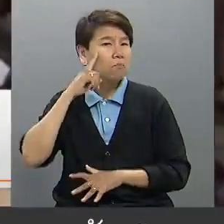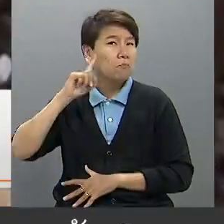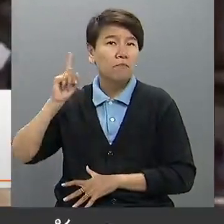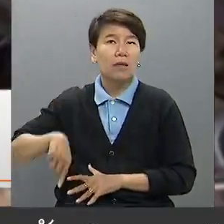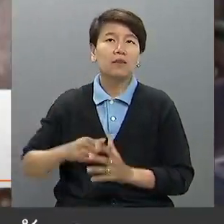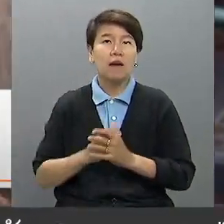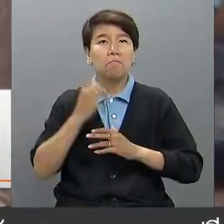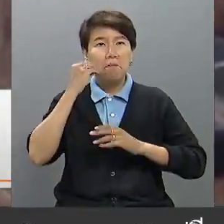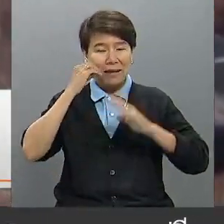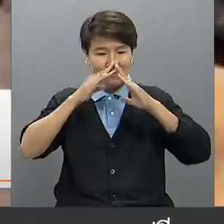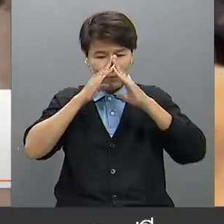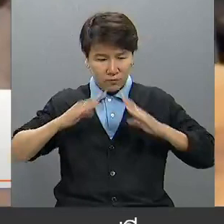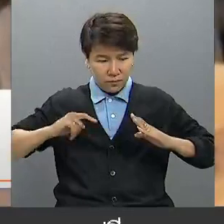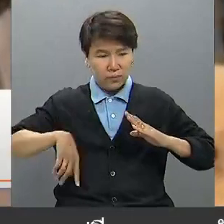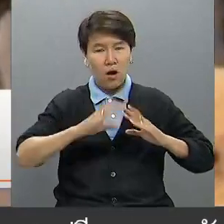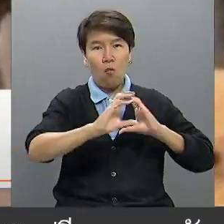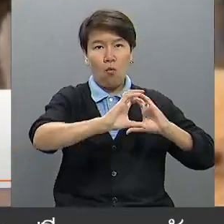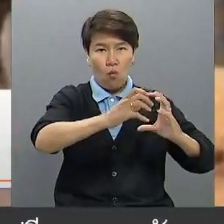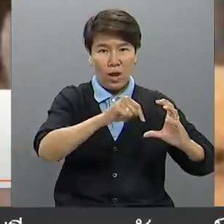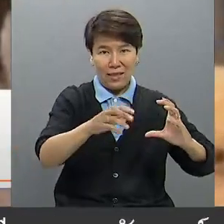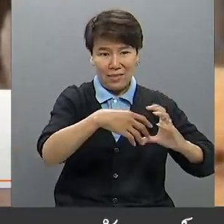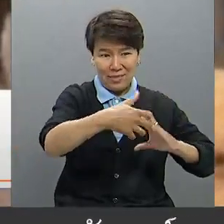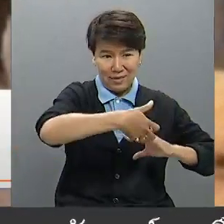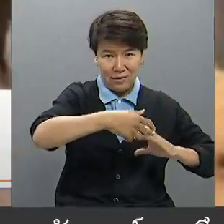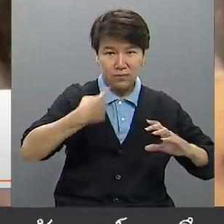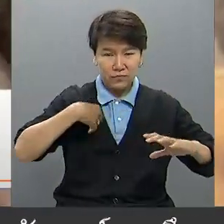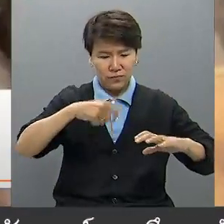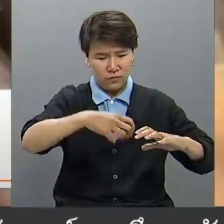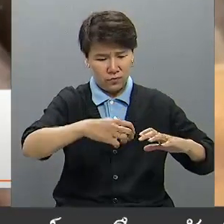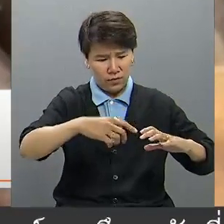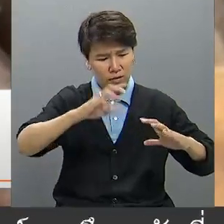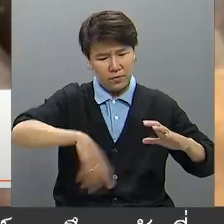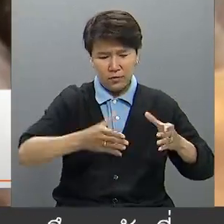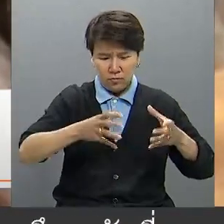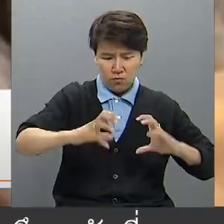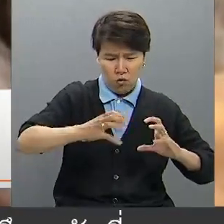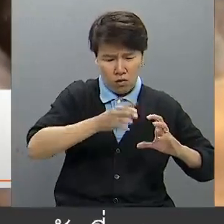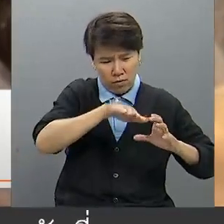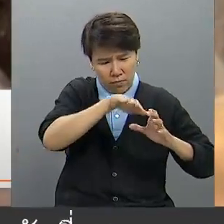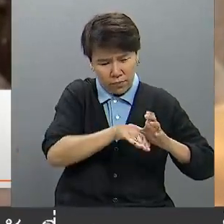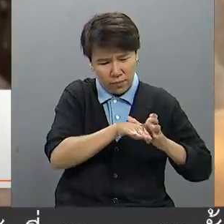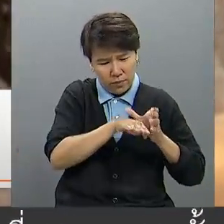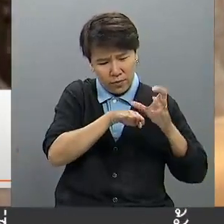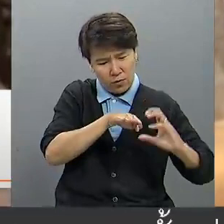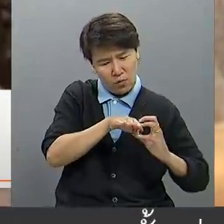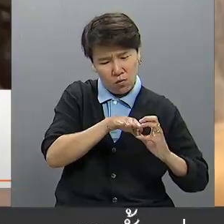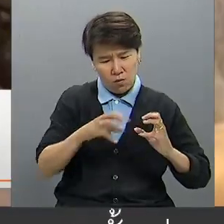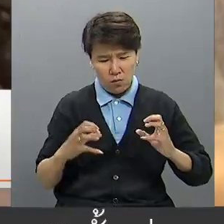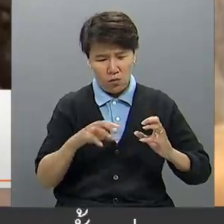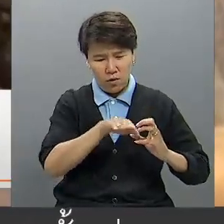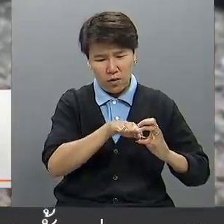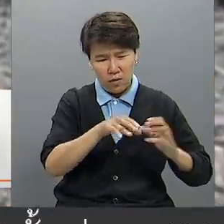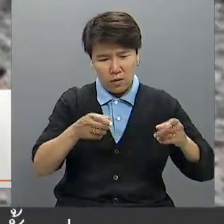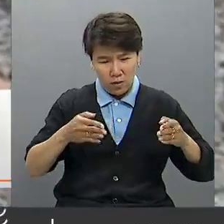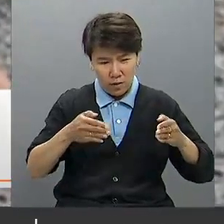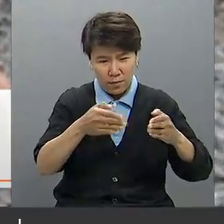เล่มเพื่ออนุรักษ์ไว้ให้ลูกหลานได้ดูต่อไปครับ ค่ะเห็นทำแบบธรรมะทะแมงแบบนี้แต่อาชีพหลักของคุณรีก็คืออาชีพท